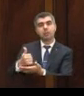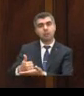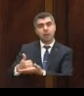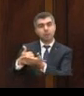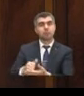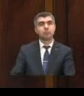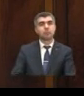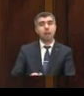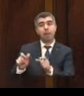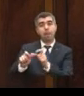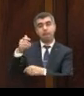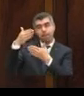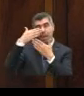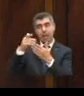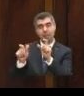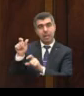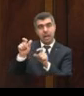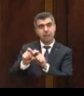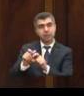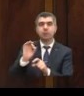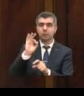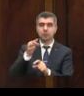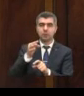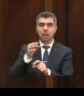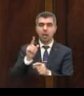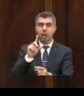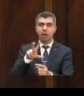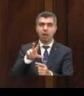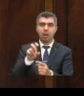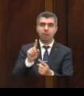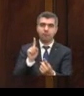المغاربة كيثقوا فيكم السيد وزير، وأملهم أن